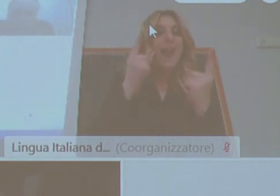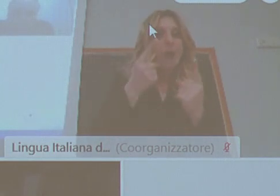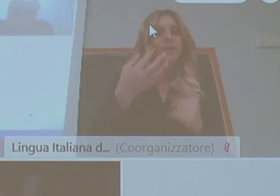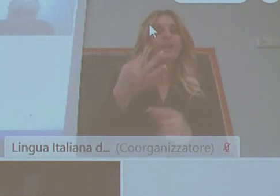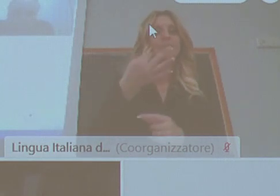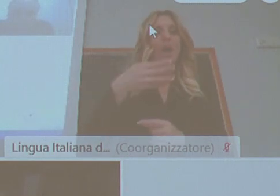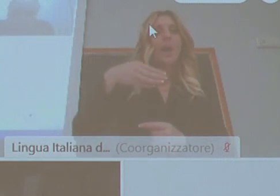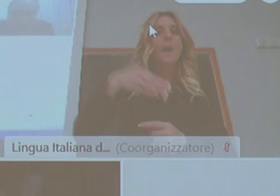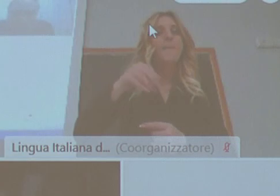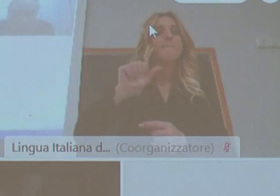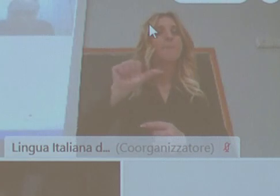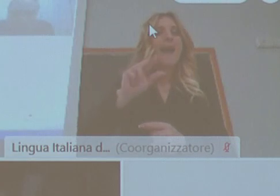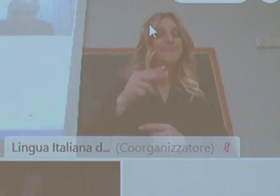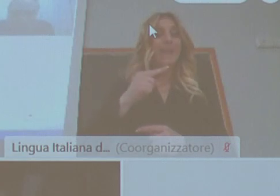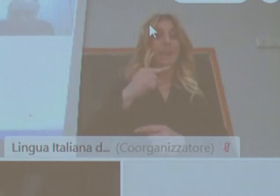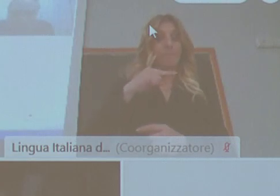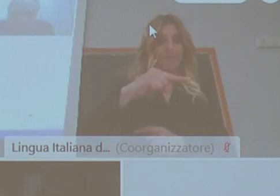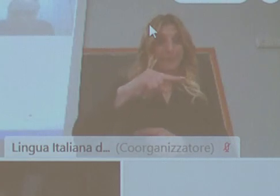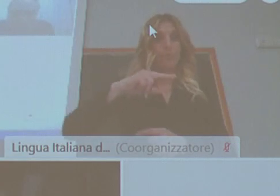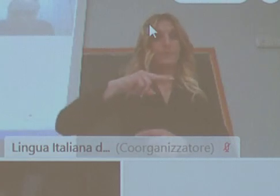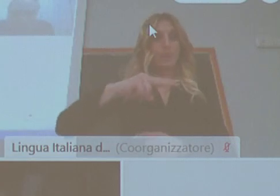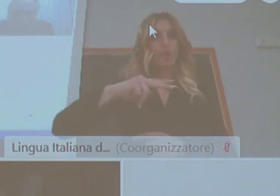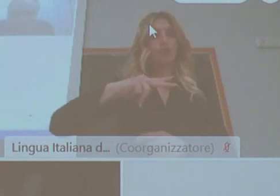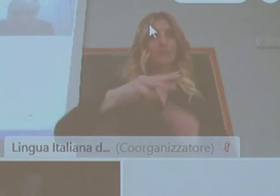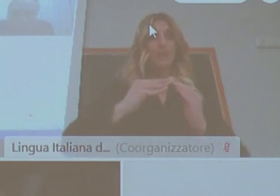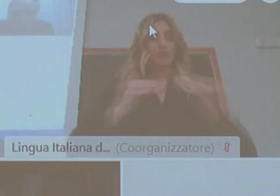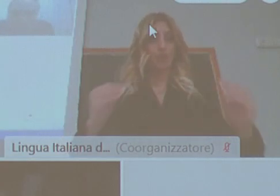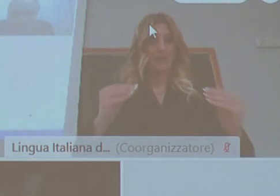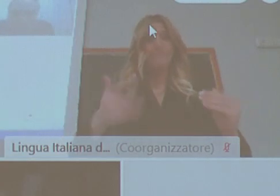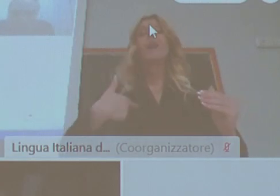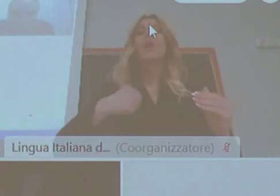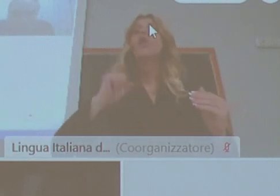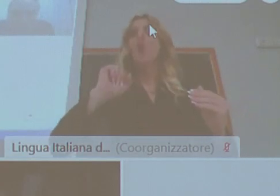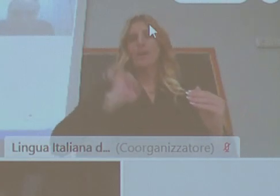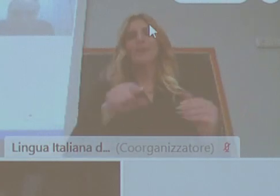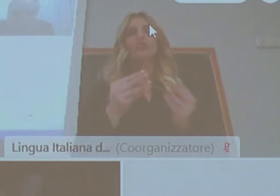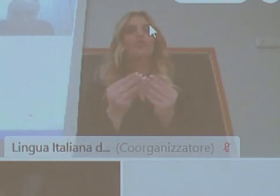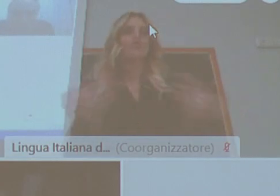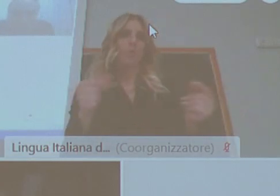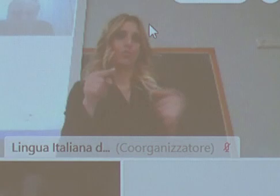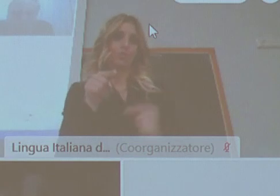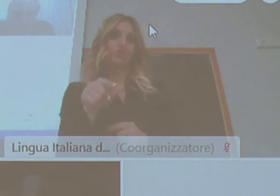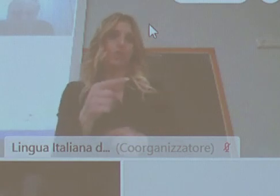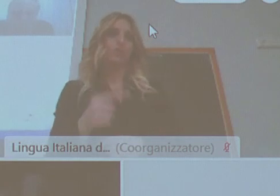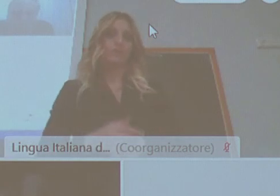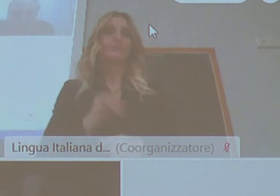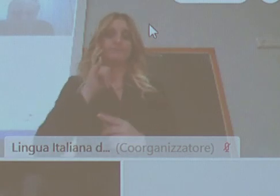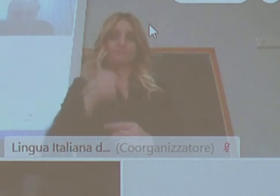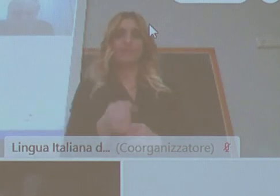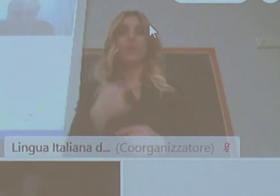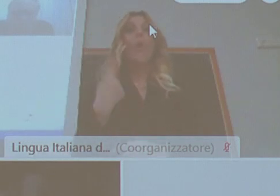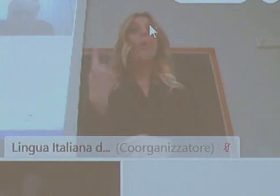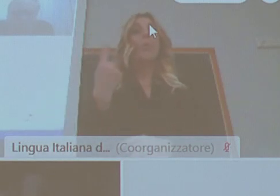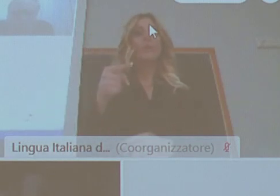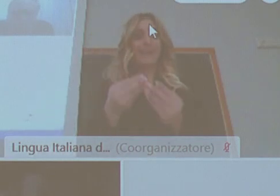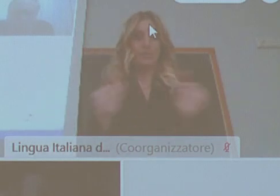secondo livello, può al momento essere una soluzione. Non l'unica ovviamente,